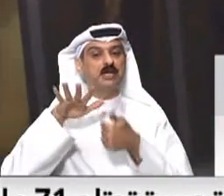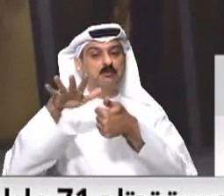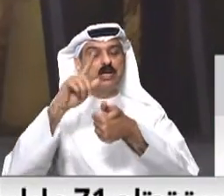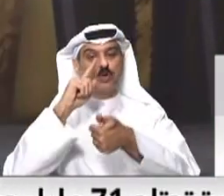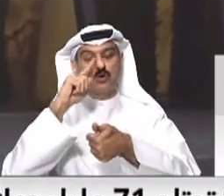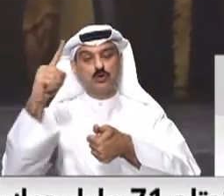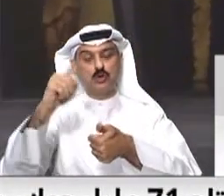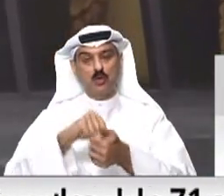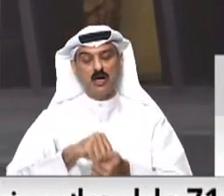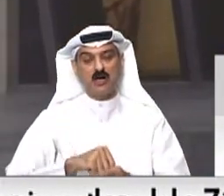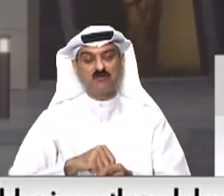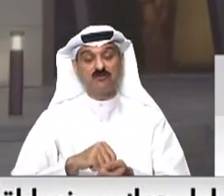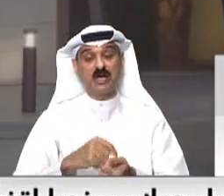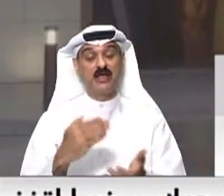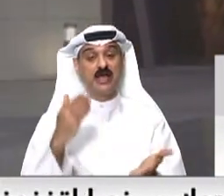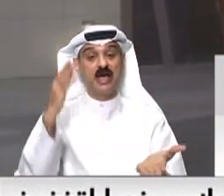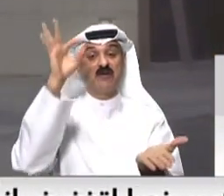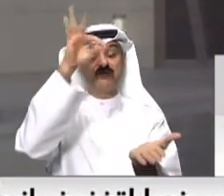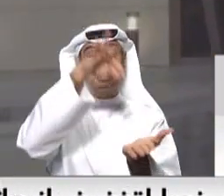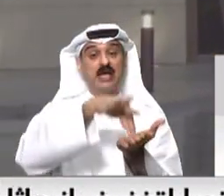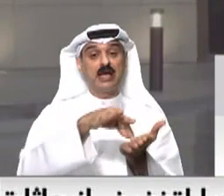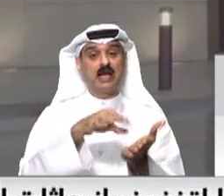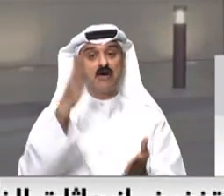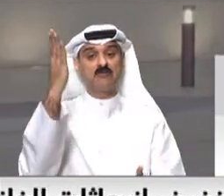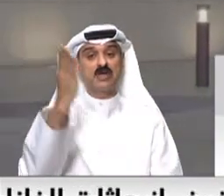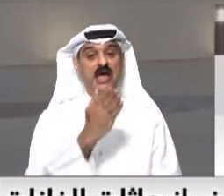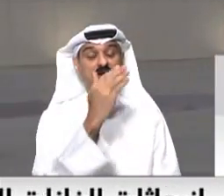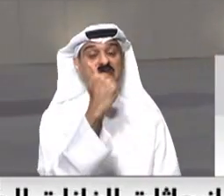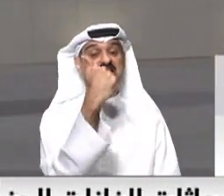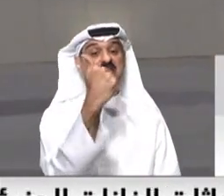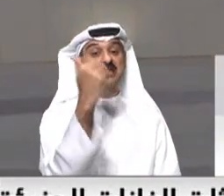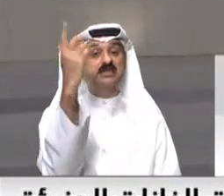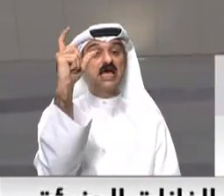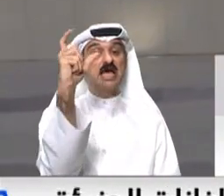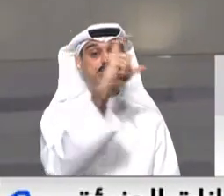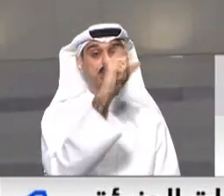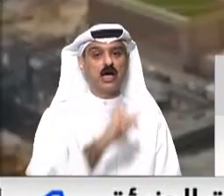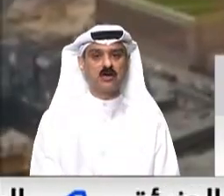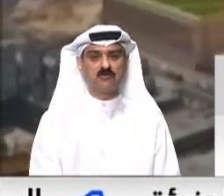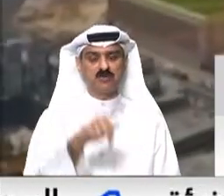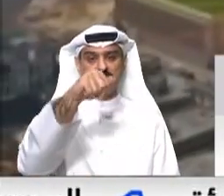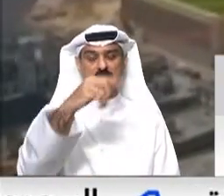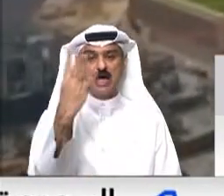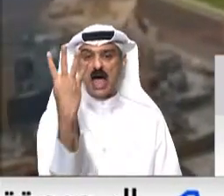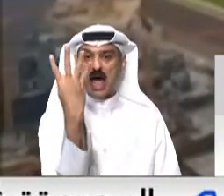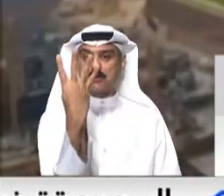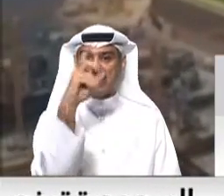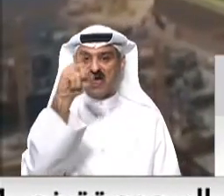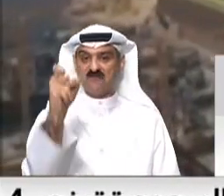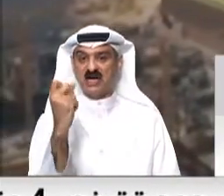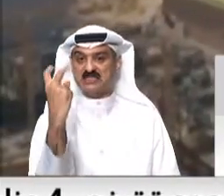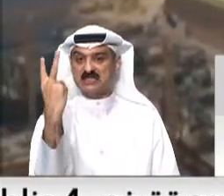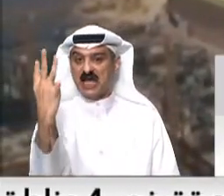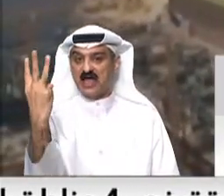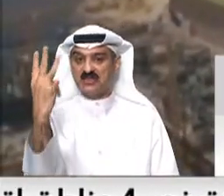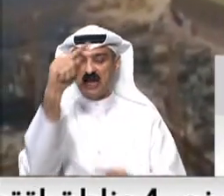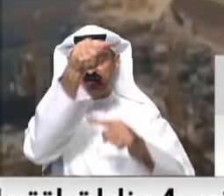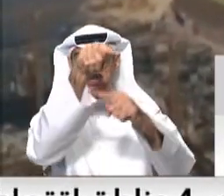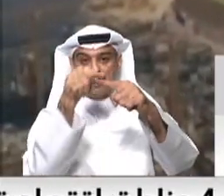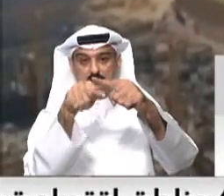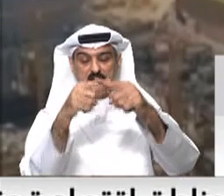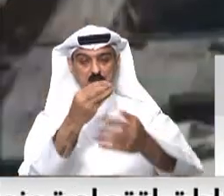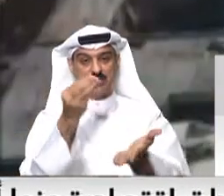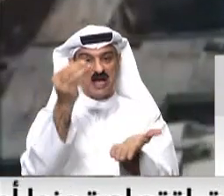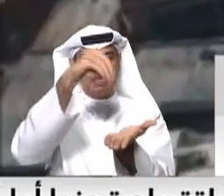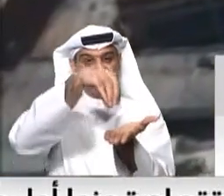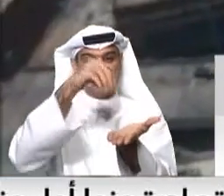لاجل سته اشهر وبمعدل عائد 34% وكان بنك الكويت المركزي قد قام في